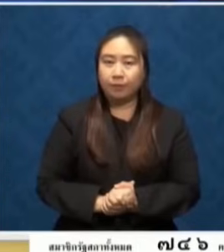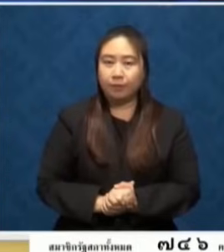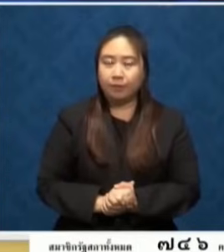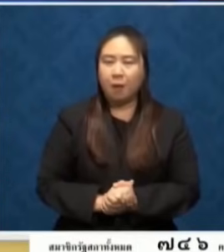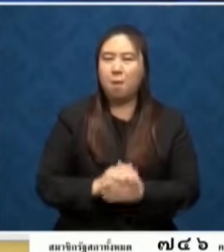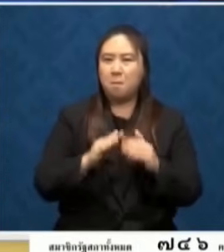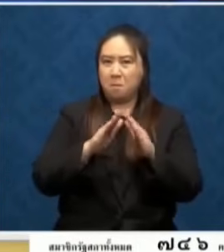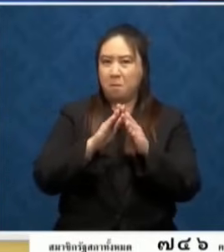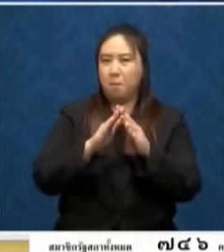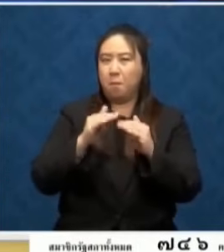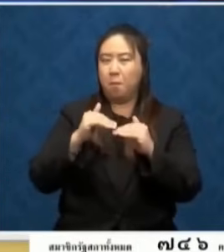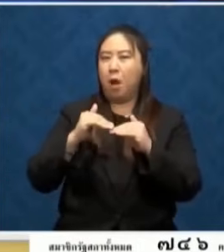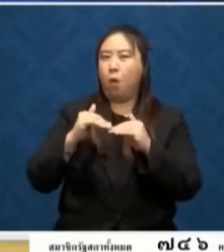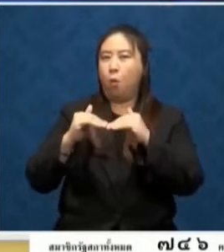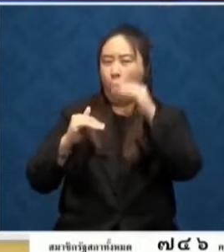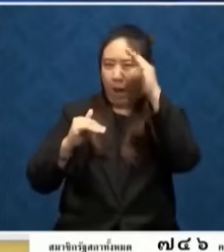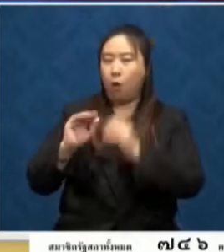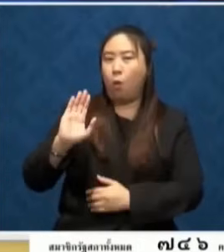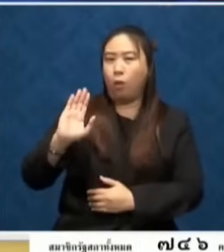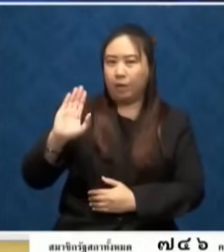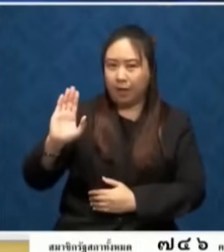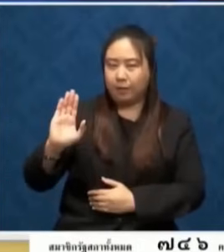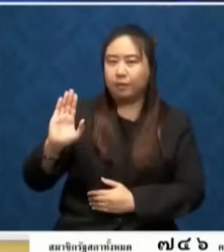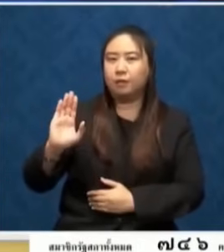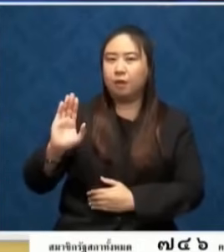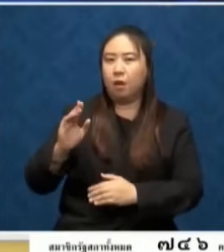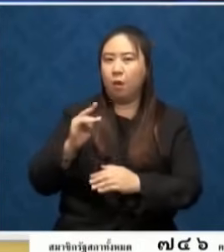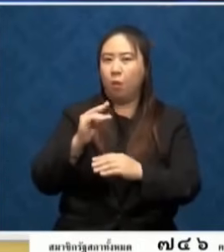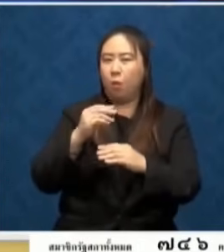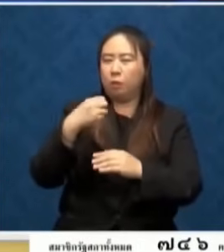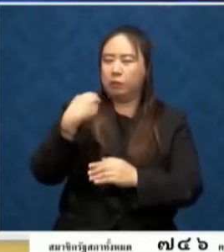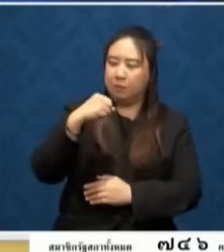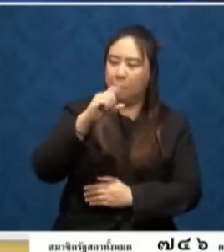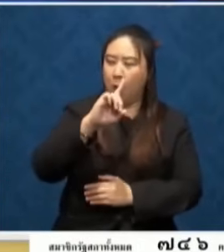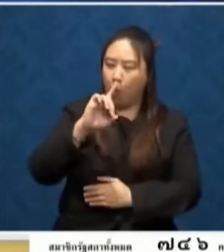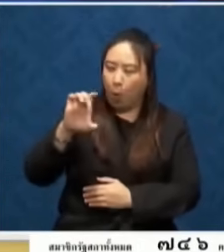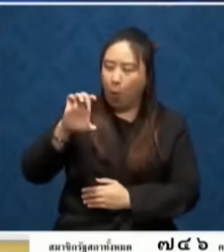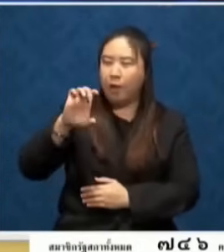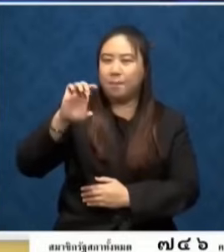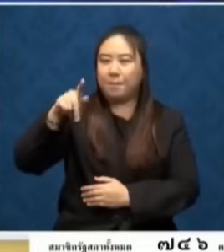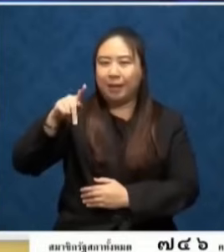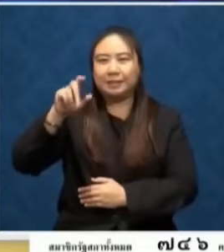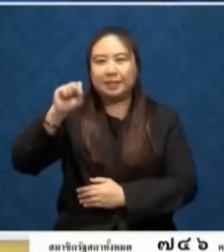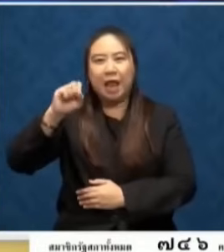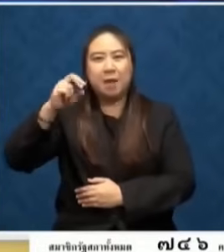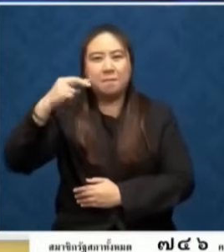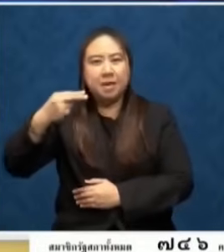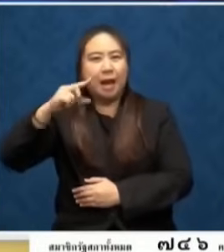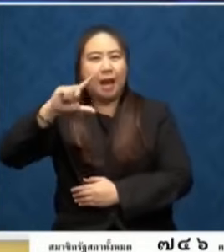ของท่านหลายสิบหลายร้อยหลายพันหลายหมื่นหลายแสนหลายล้านเท่า